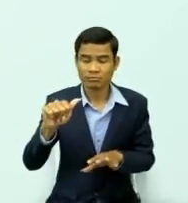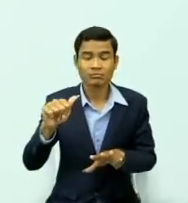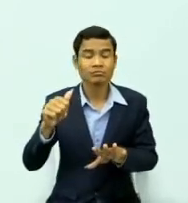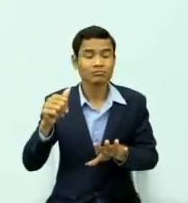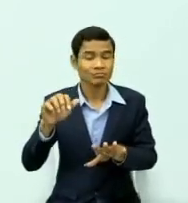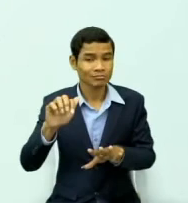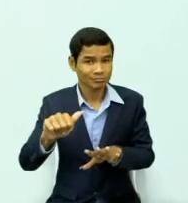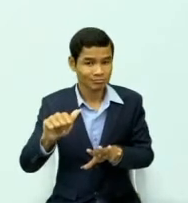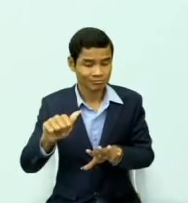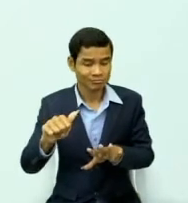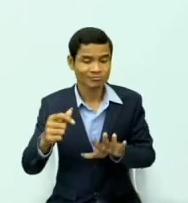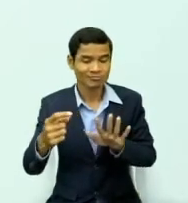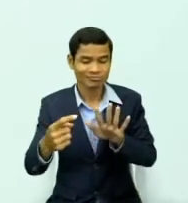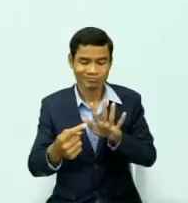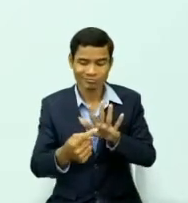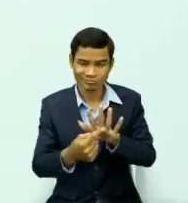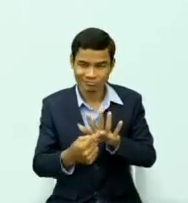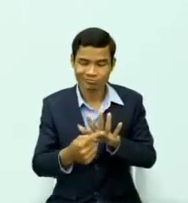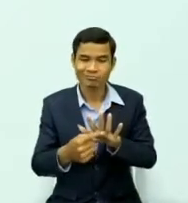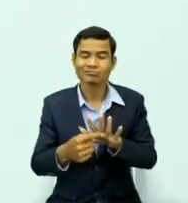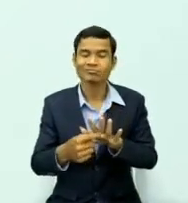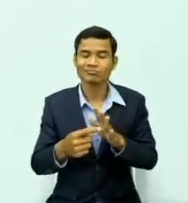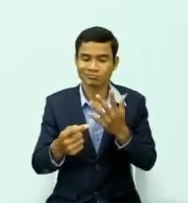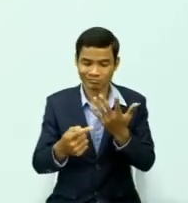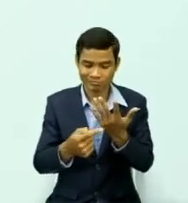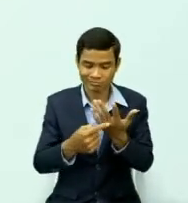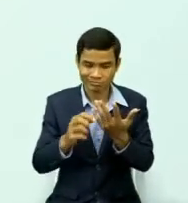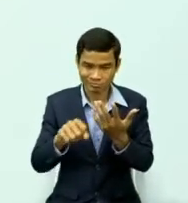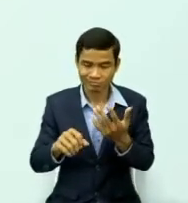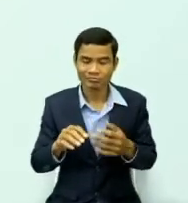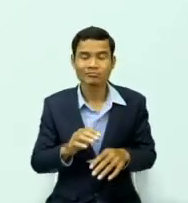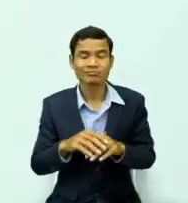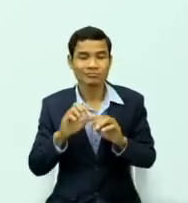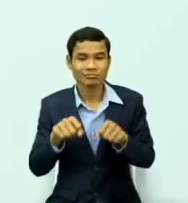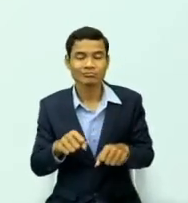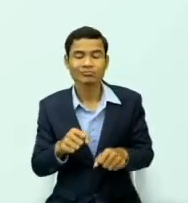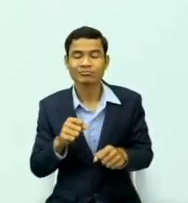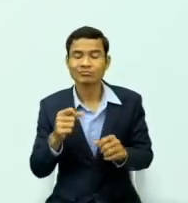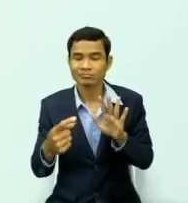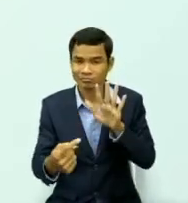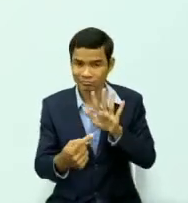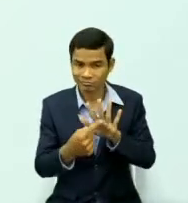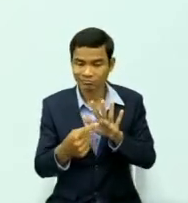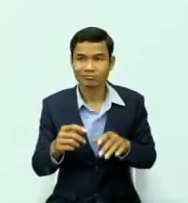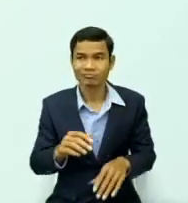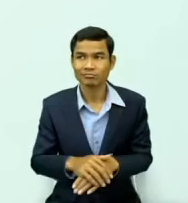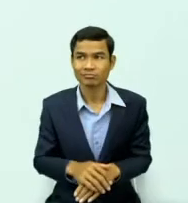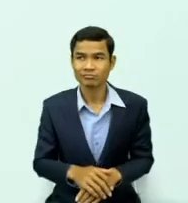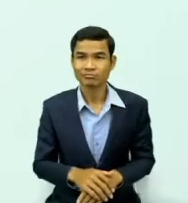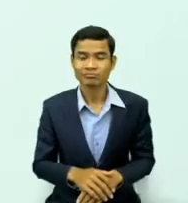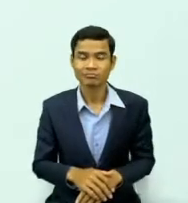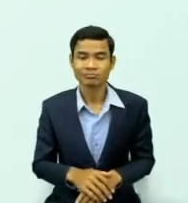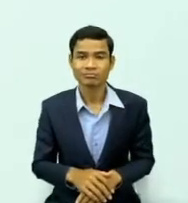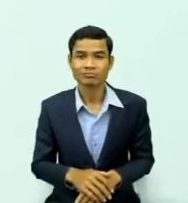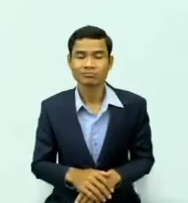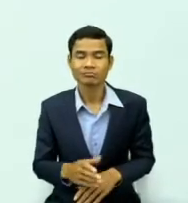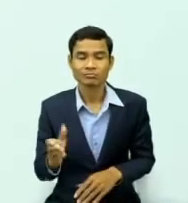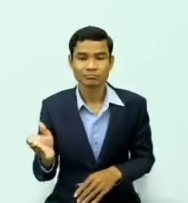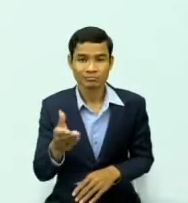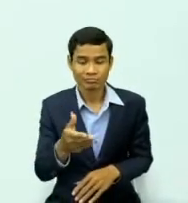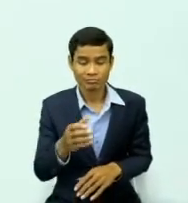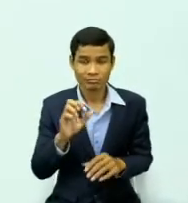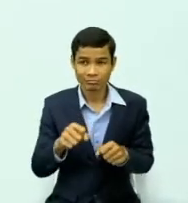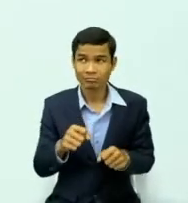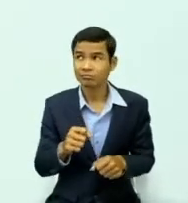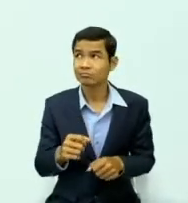chân đa đi tế con chà dừng phá đô từ chia sẻ nhà bọc bọc chân nè con nó chà ta hãy lỡ con từng